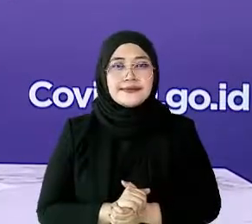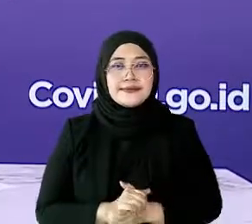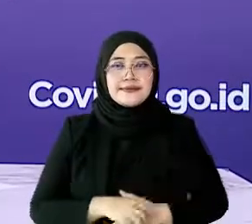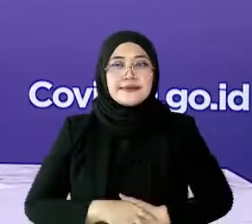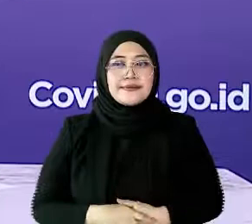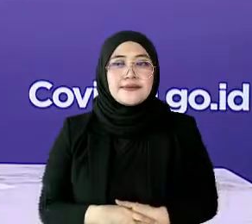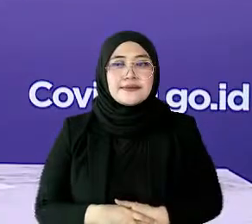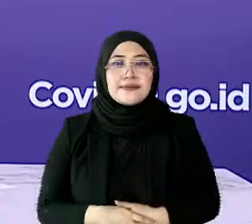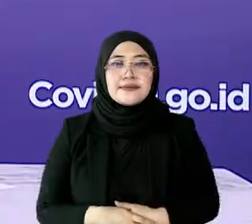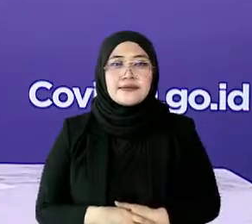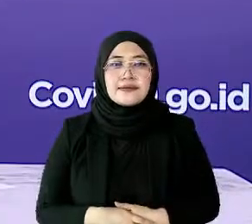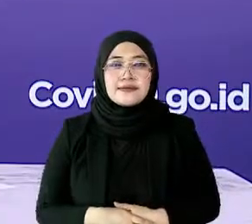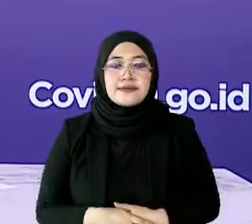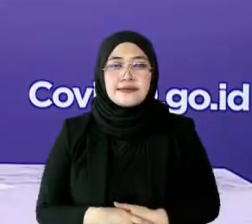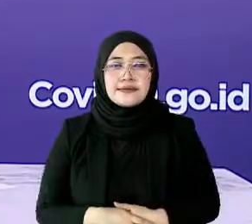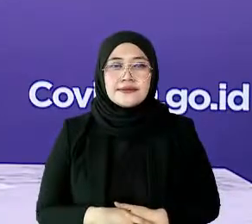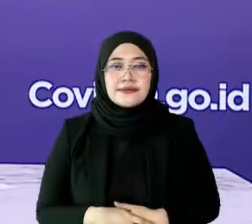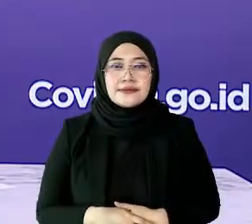hai hai